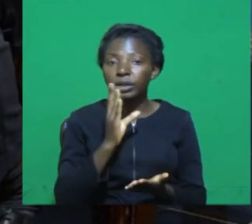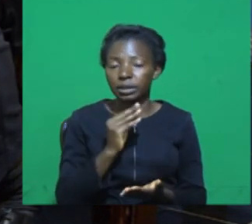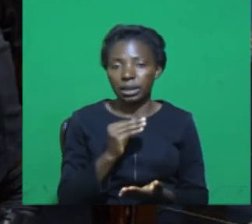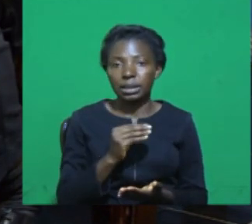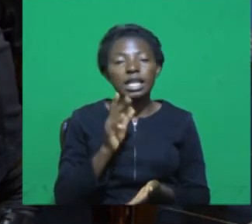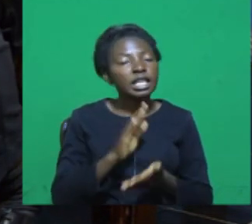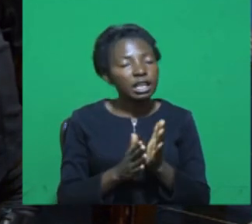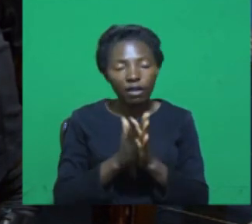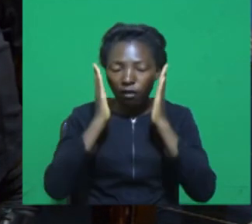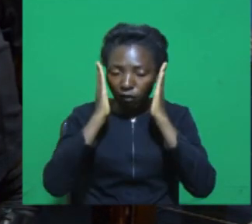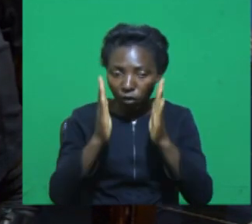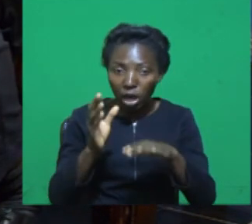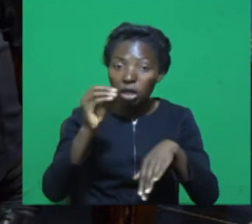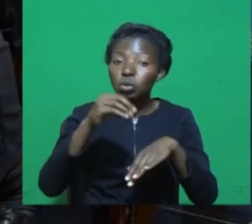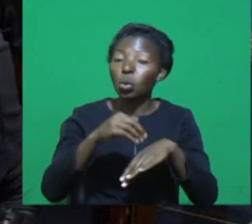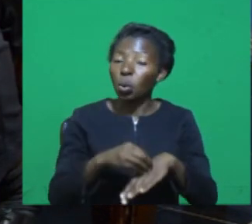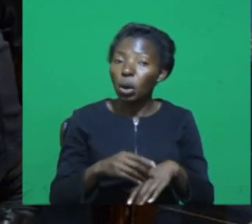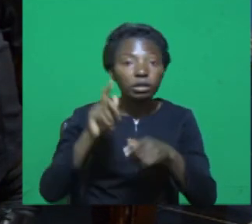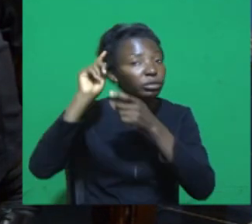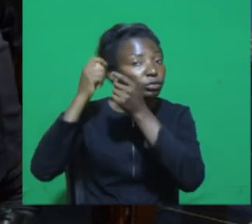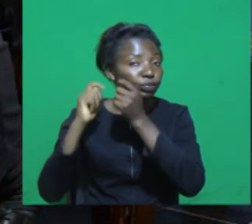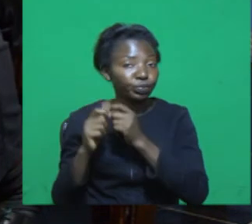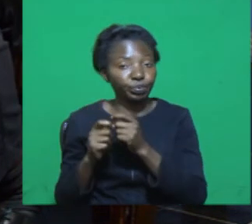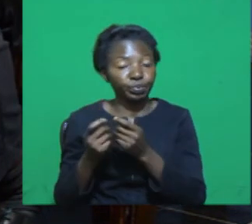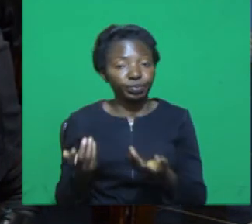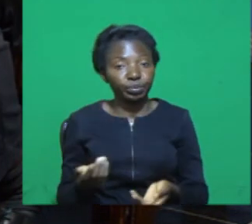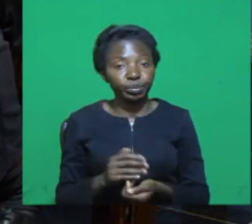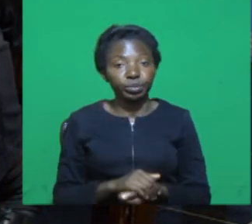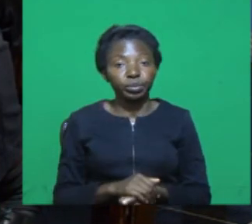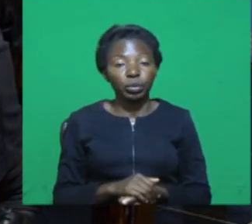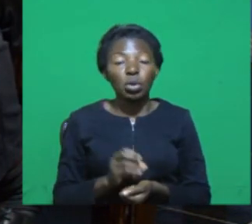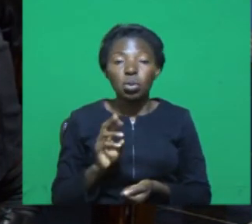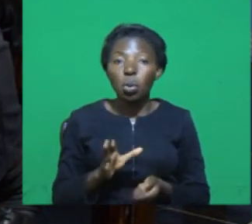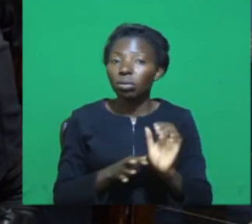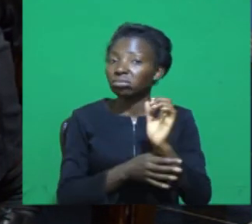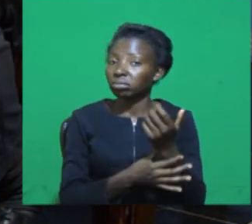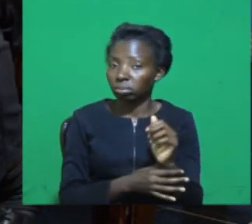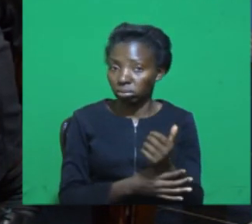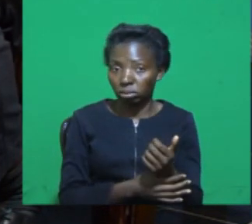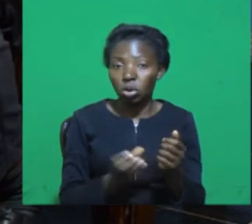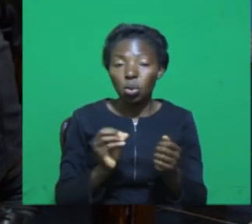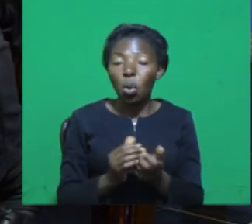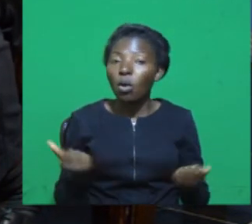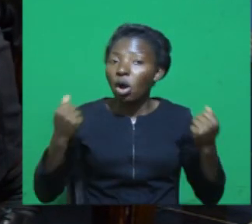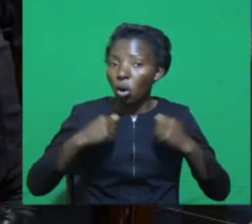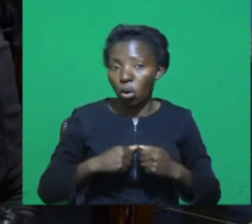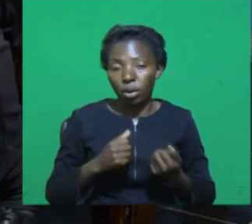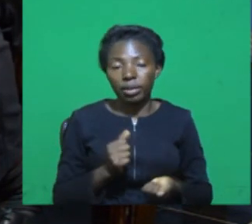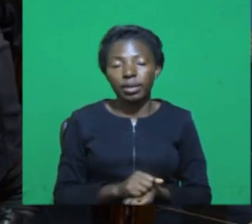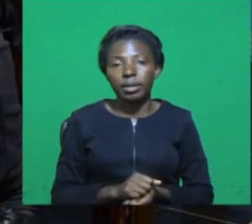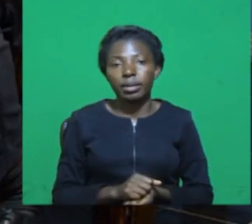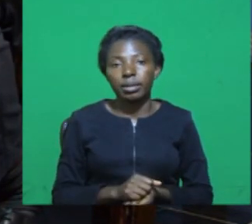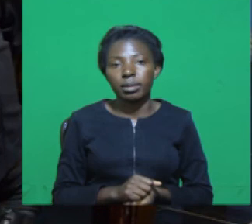kuwa kwekunze kwekuruka bvudzi. Panzi musaru kuruka bvudzi handiti kushonga ndarama kana kupfeka nguo.